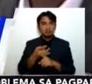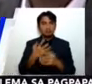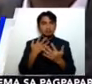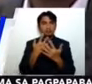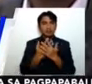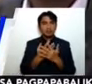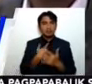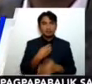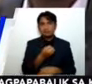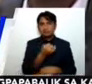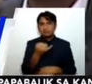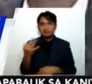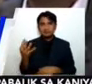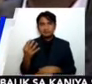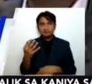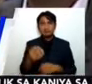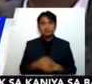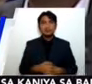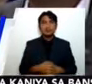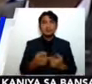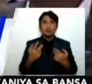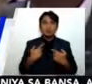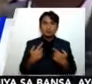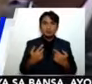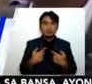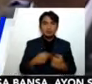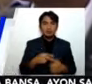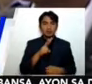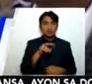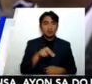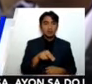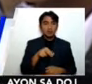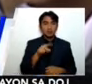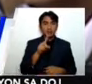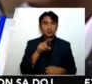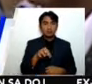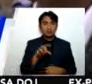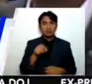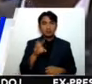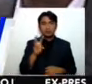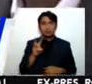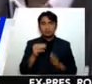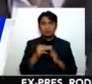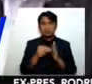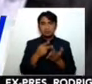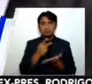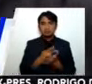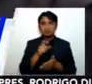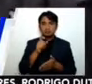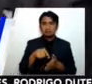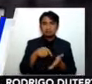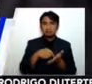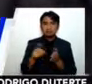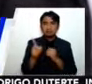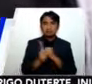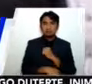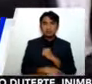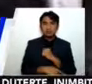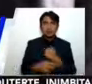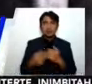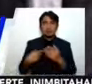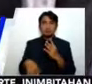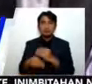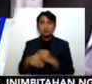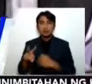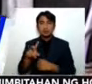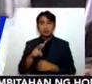rin siya ng mahigit 29.6 million pesos bukod pa sa mahigit 262 million pesos na